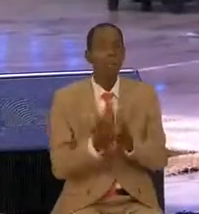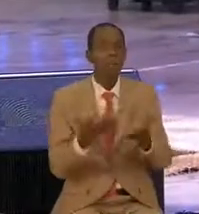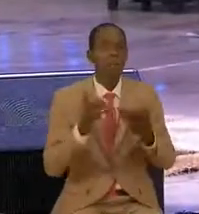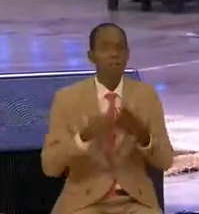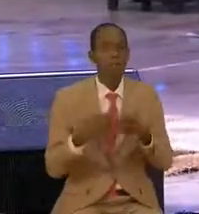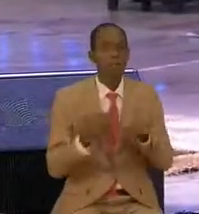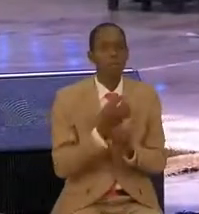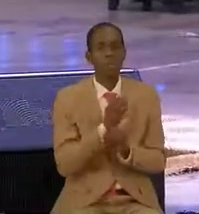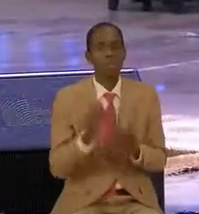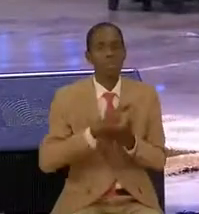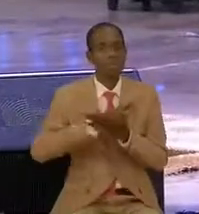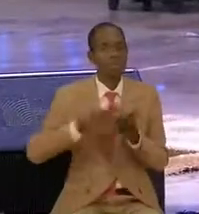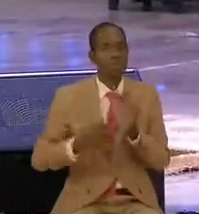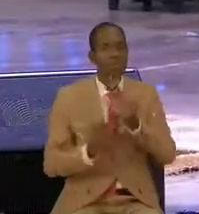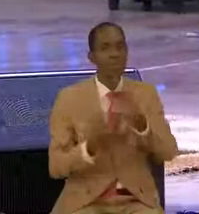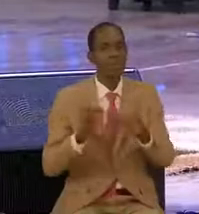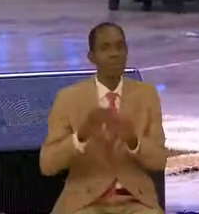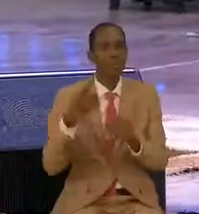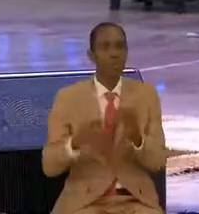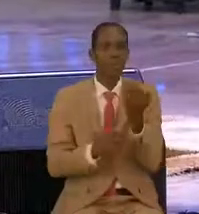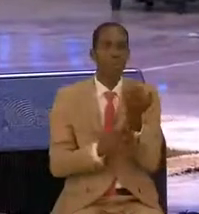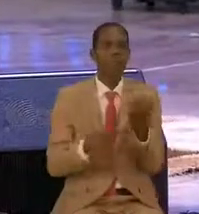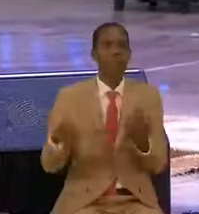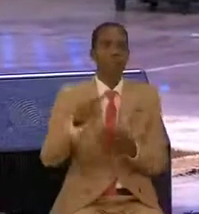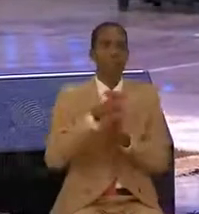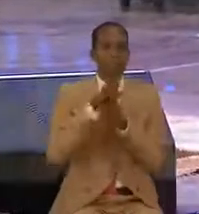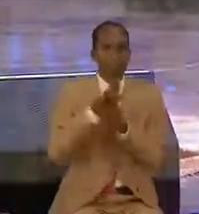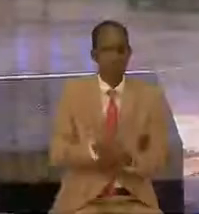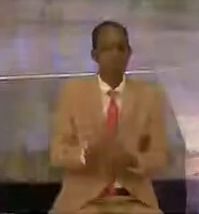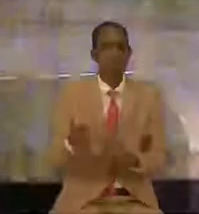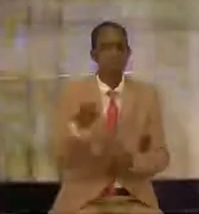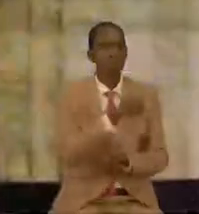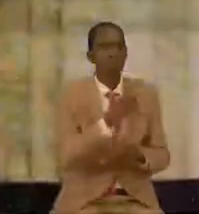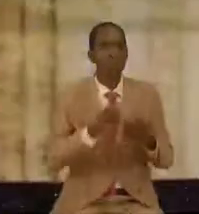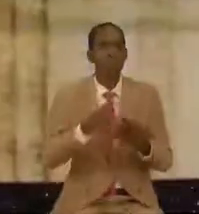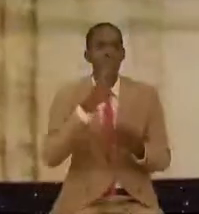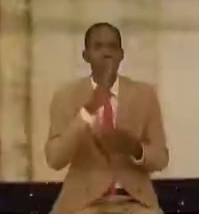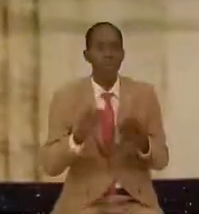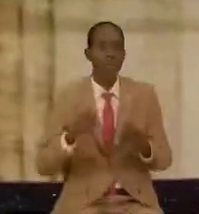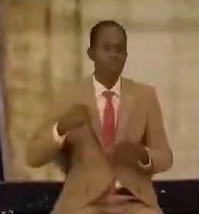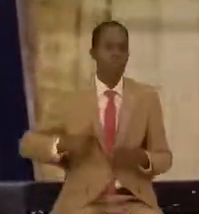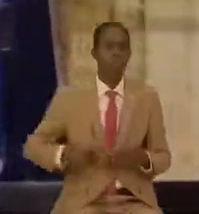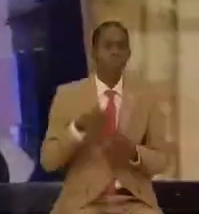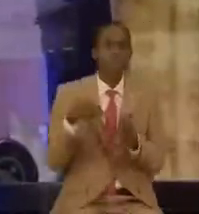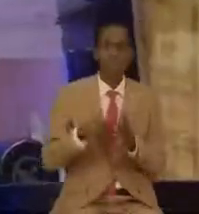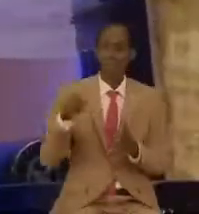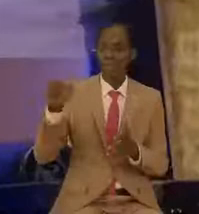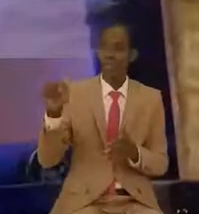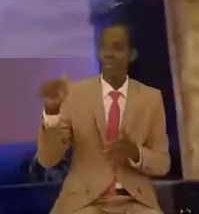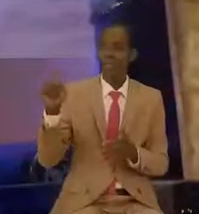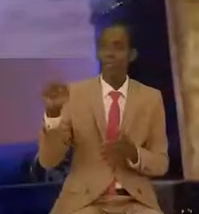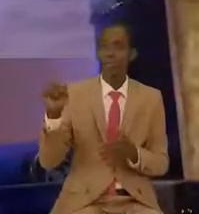tous ceux qui veulent se rendre agréables selon la chair vous contraignent à vous faire circoncis.